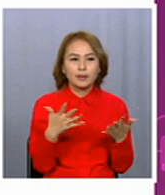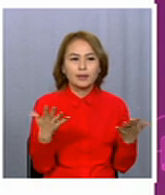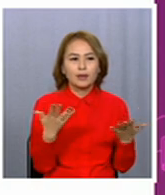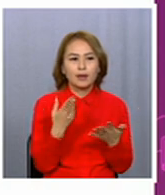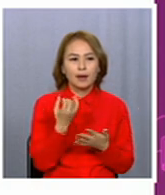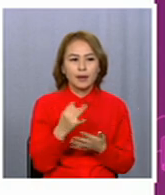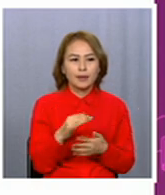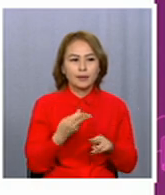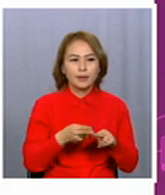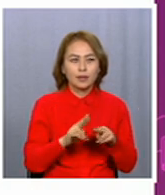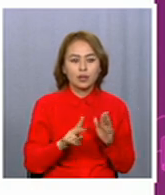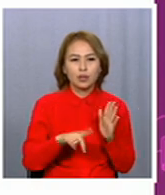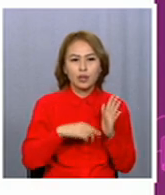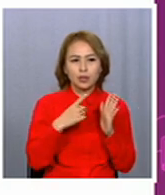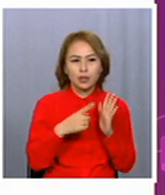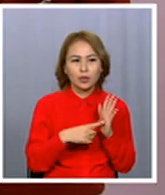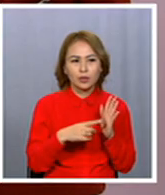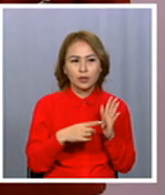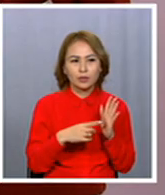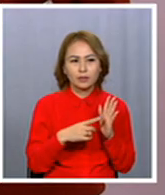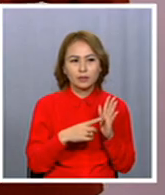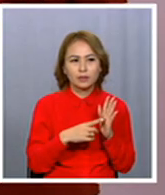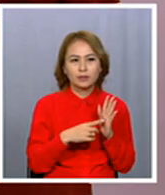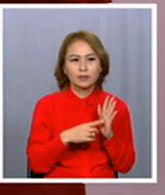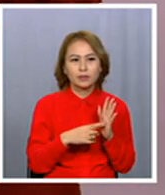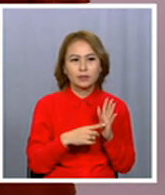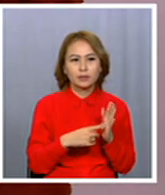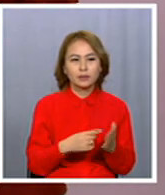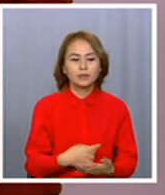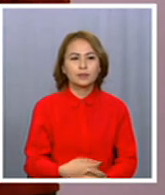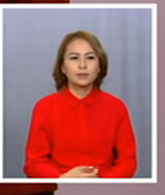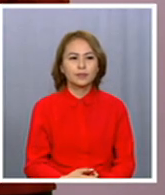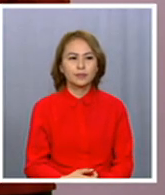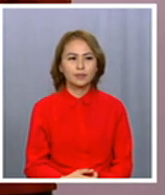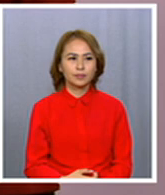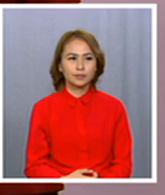деген сұрақтар қойылады. Сабағымызды жалғастырамыз.